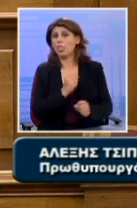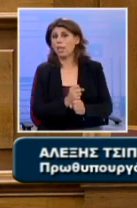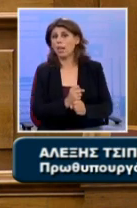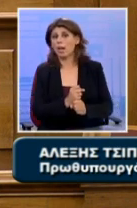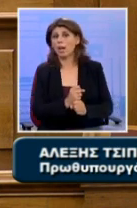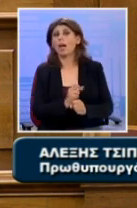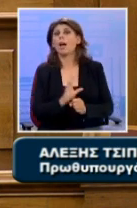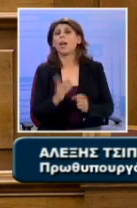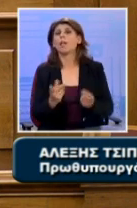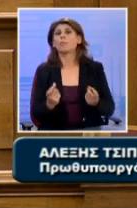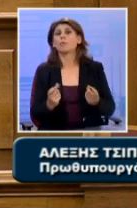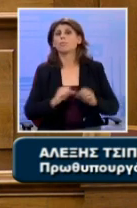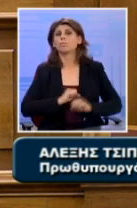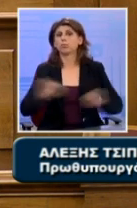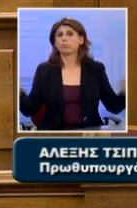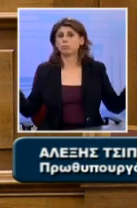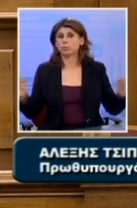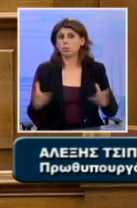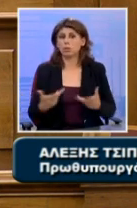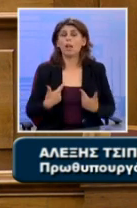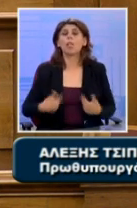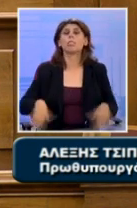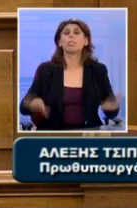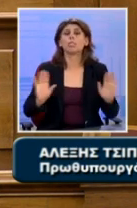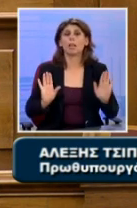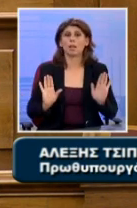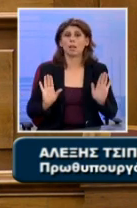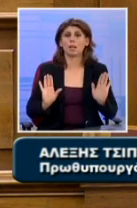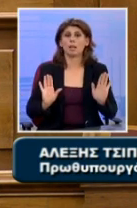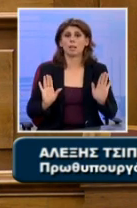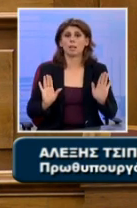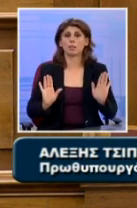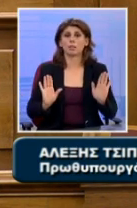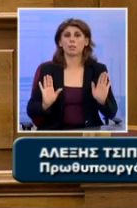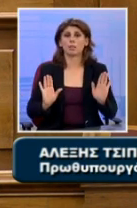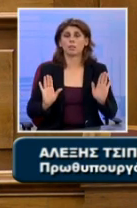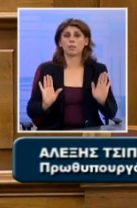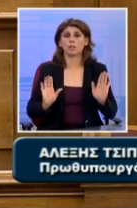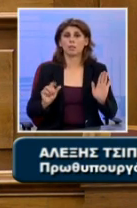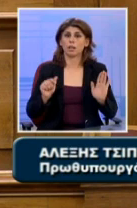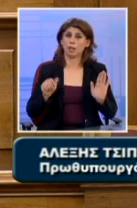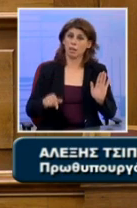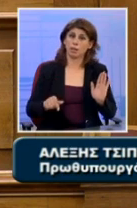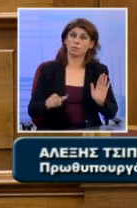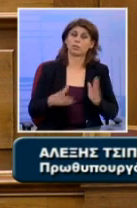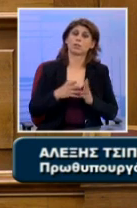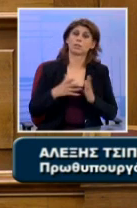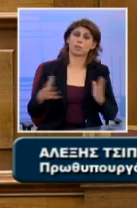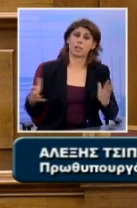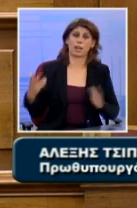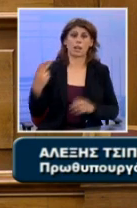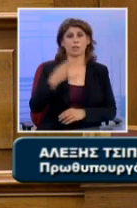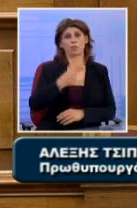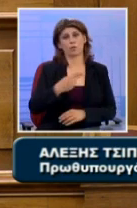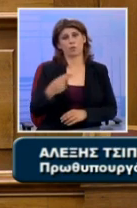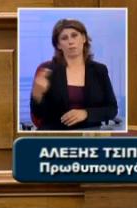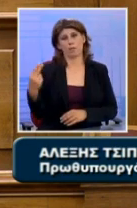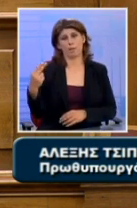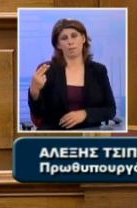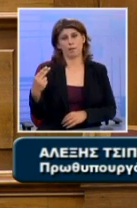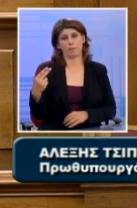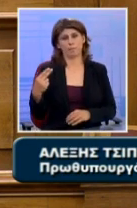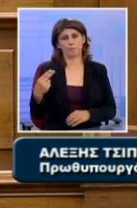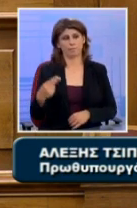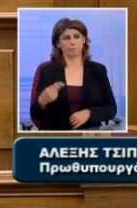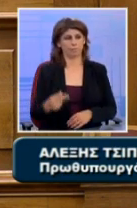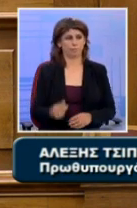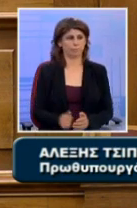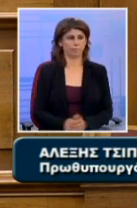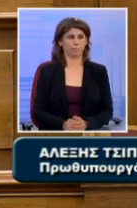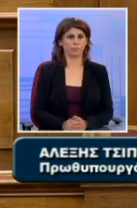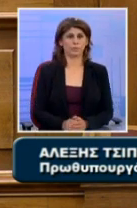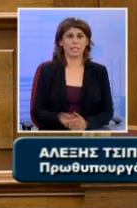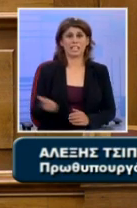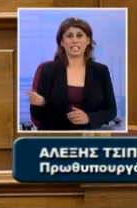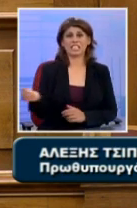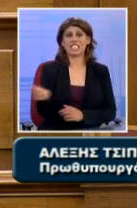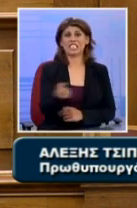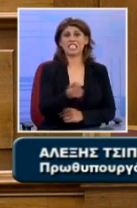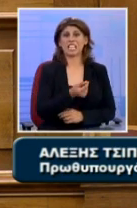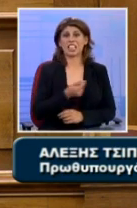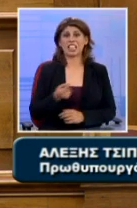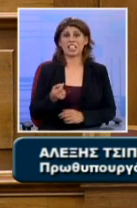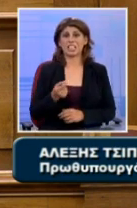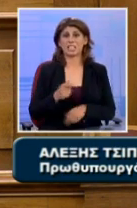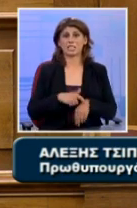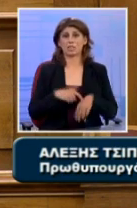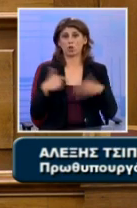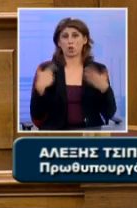δεν μας προκαλεί αγανάκτηση. Θα ήταν τεράστιο θέμα στα δελτία των ειδήσεων των